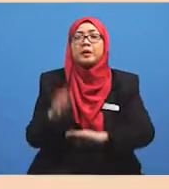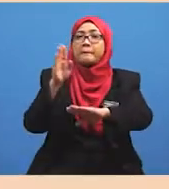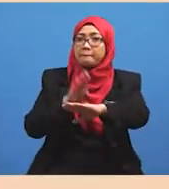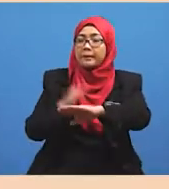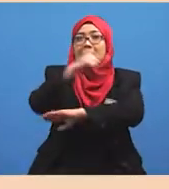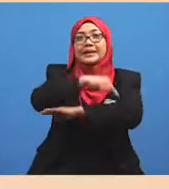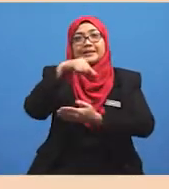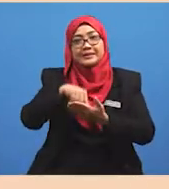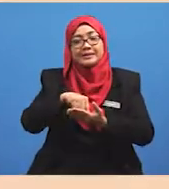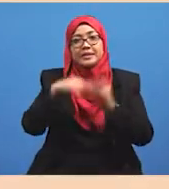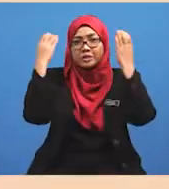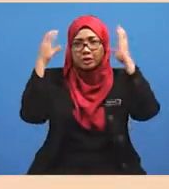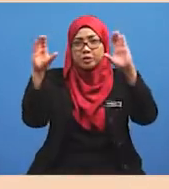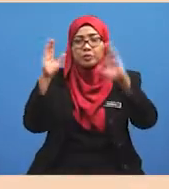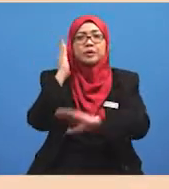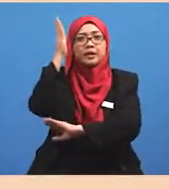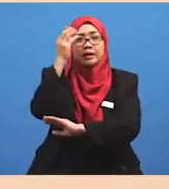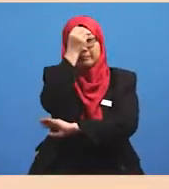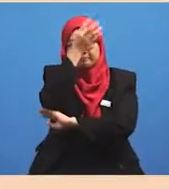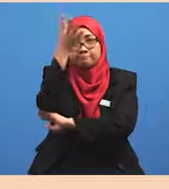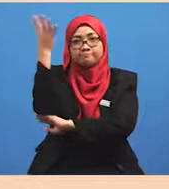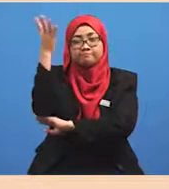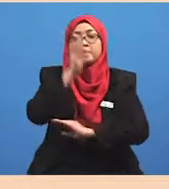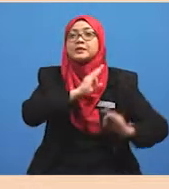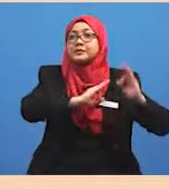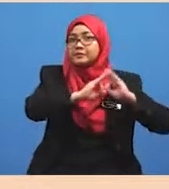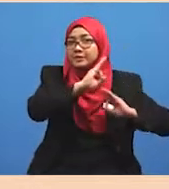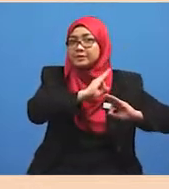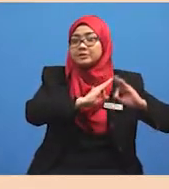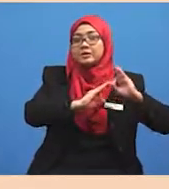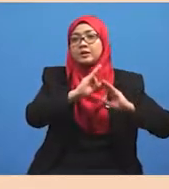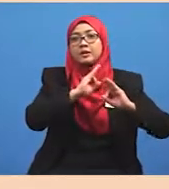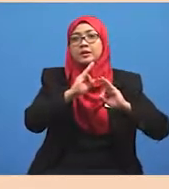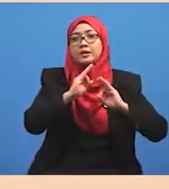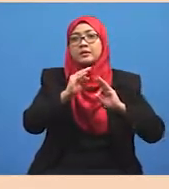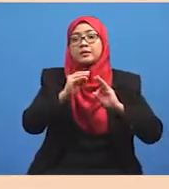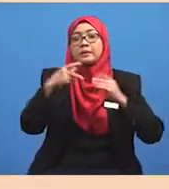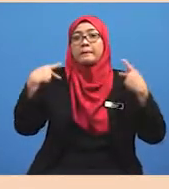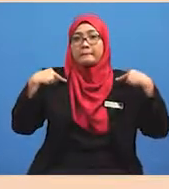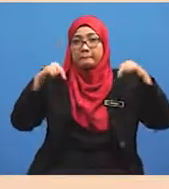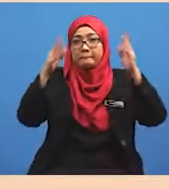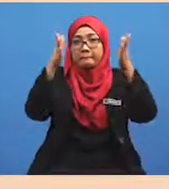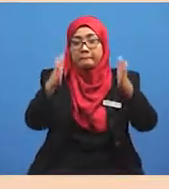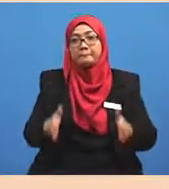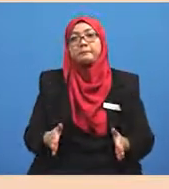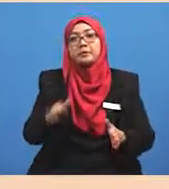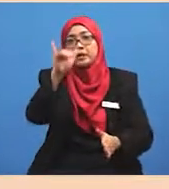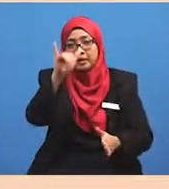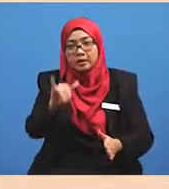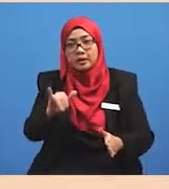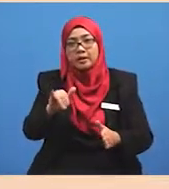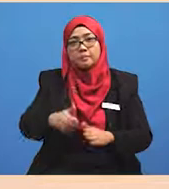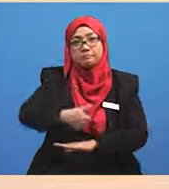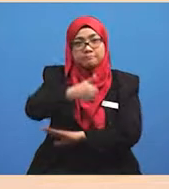akan menerangkan sifat-sifat pribadi Usahawan percaya dalam Bab